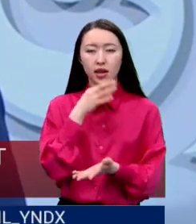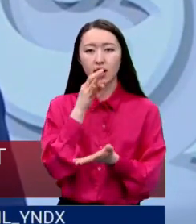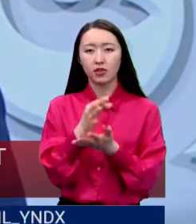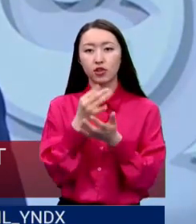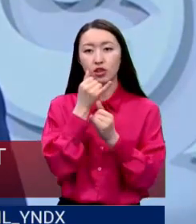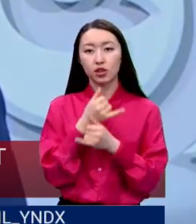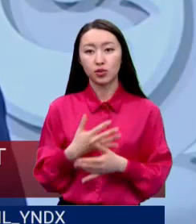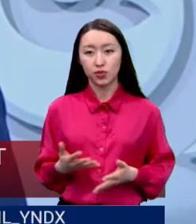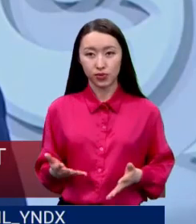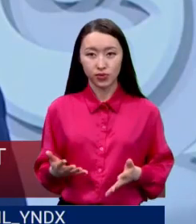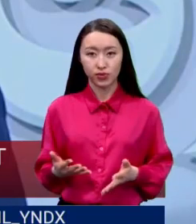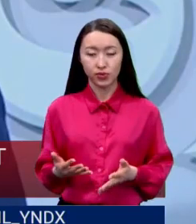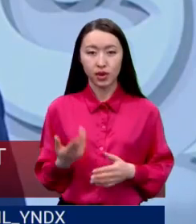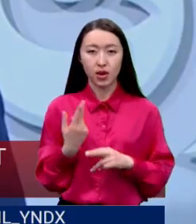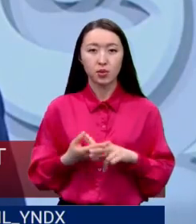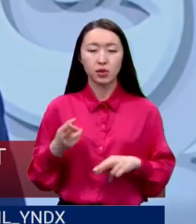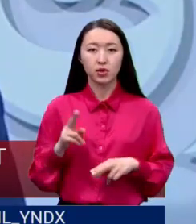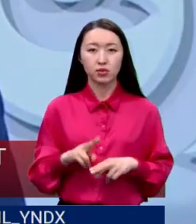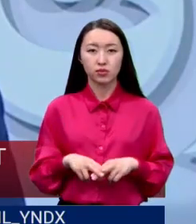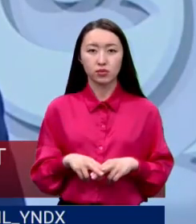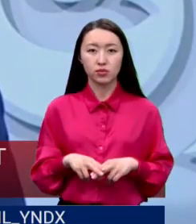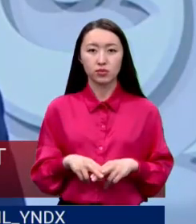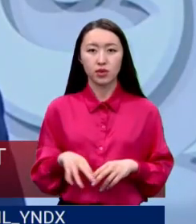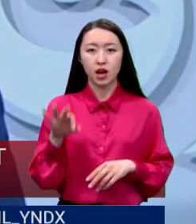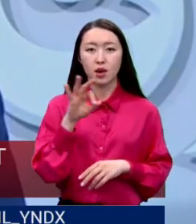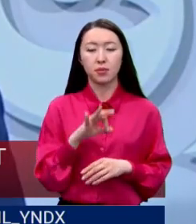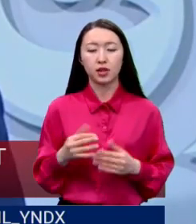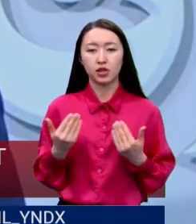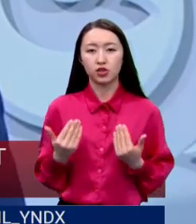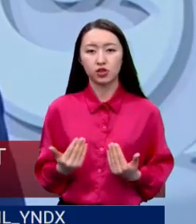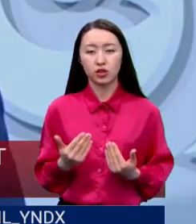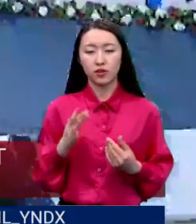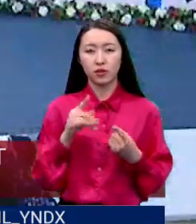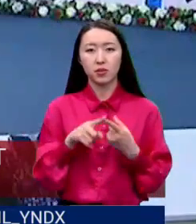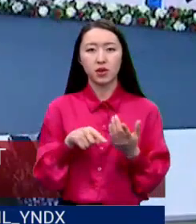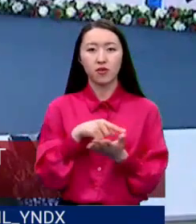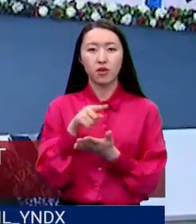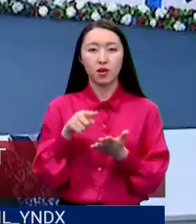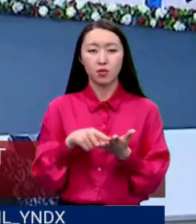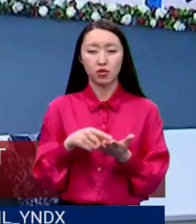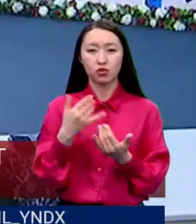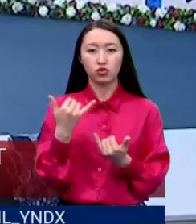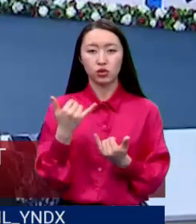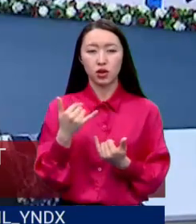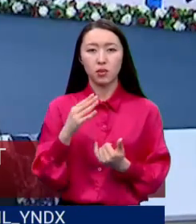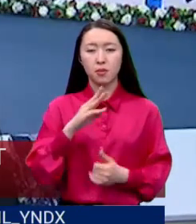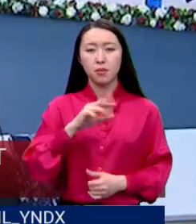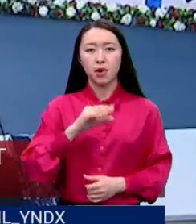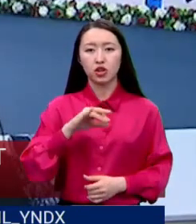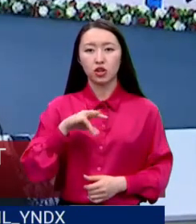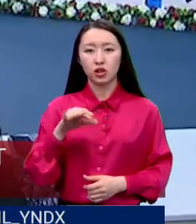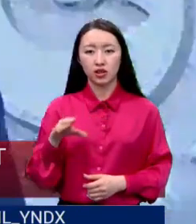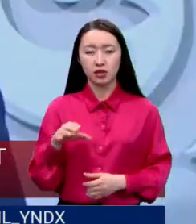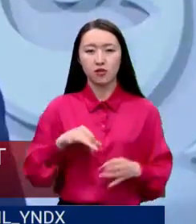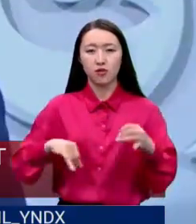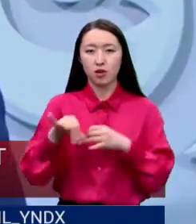могу, потому что, ну, об этом сейчас, во-первых, этот вопрос на повестке дня в Мажилисе не